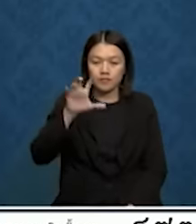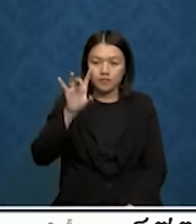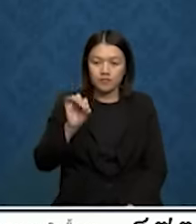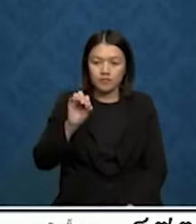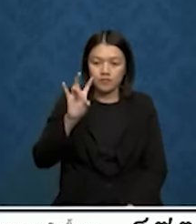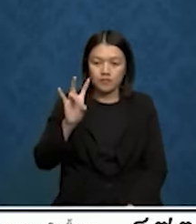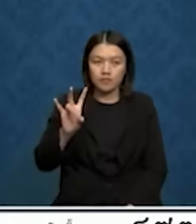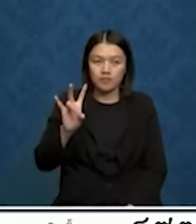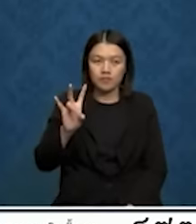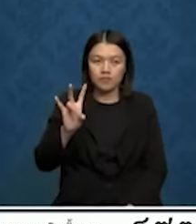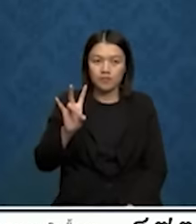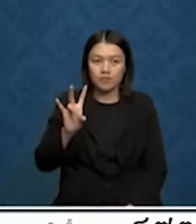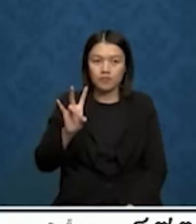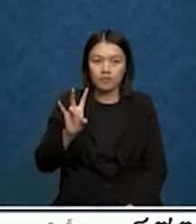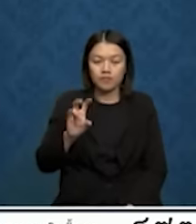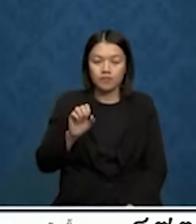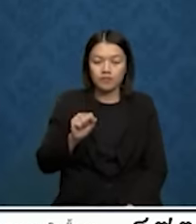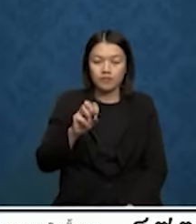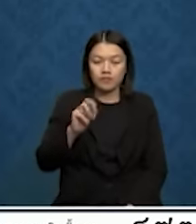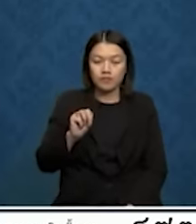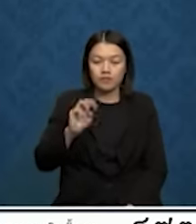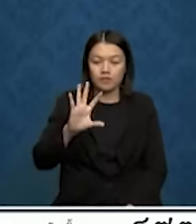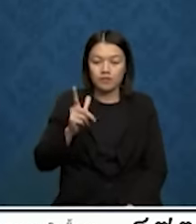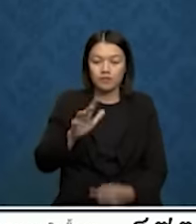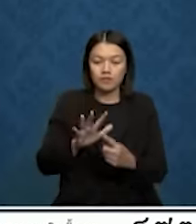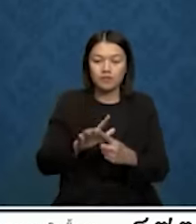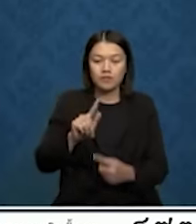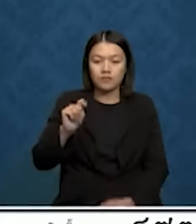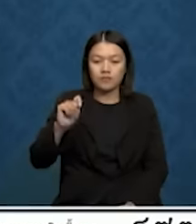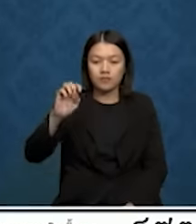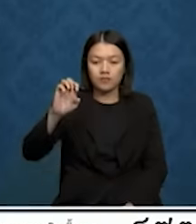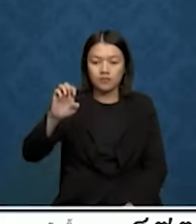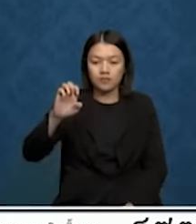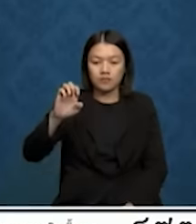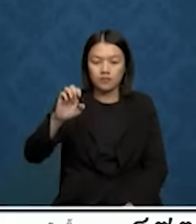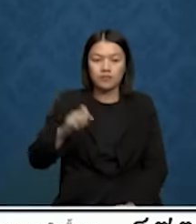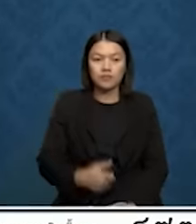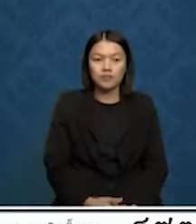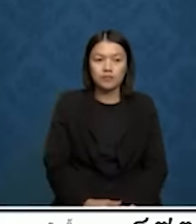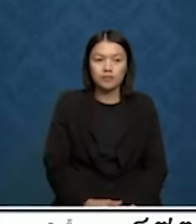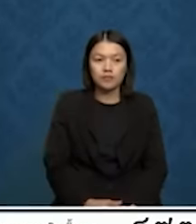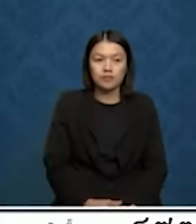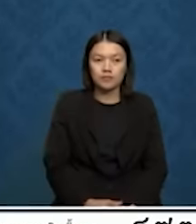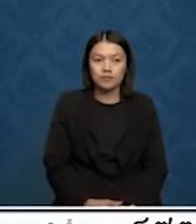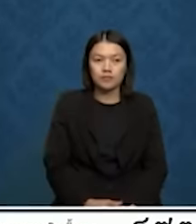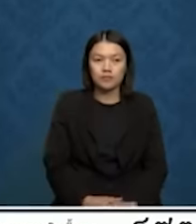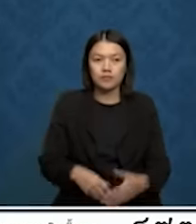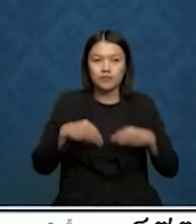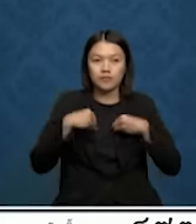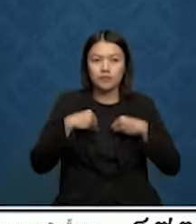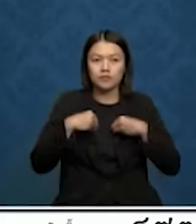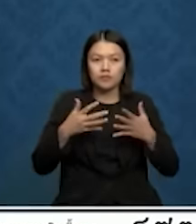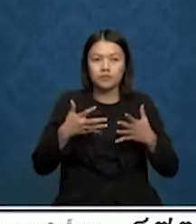387ว่าที่ร้อยตีสมชาติเตชะถาวรเจริญ ไม่เห็นช